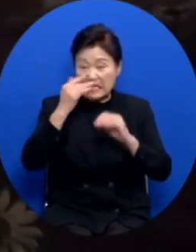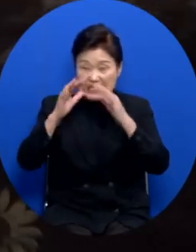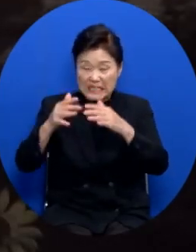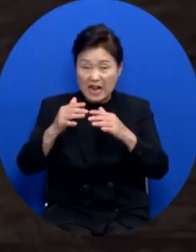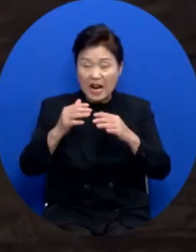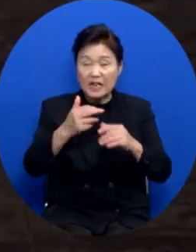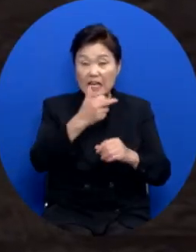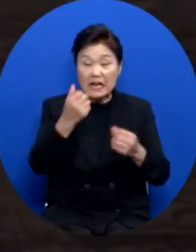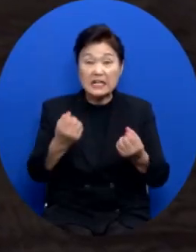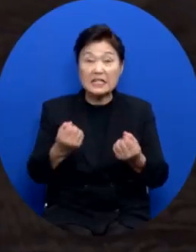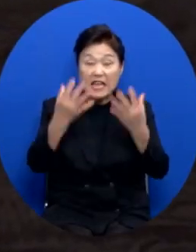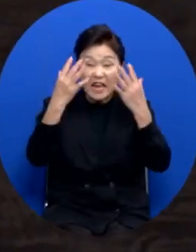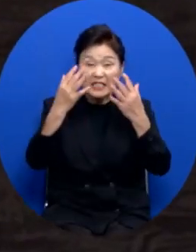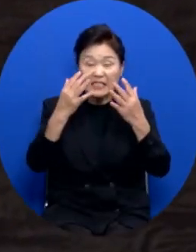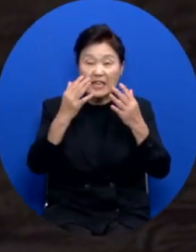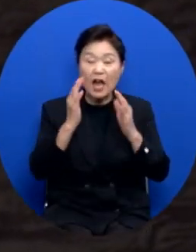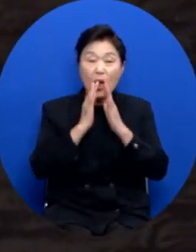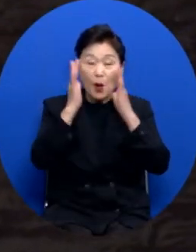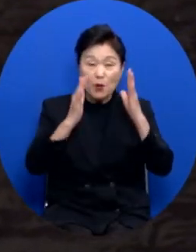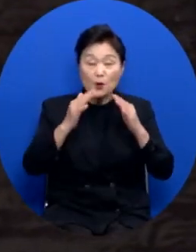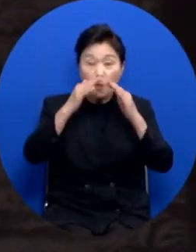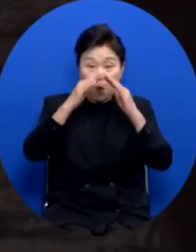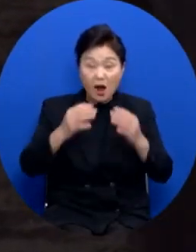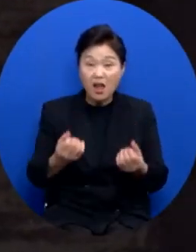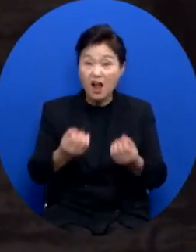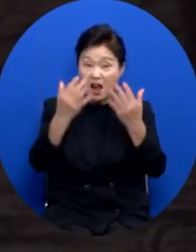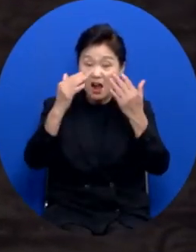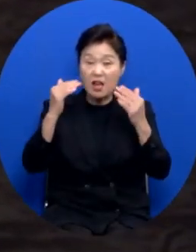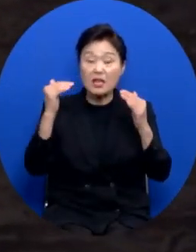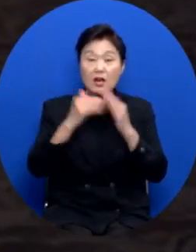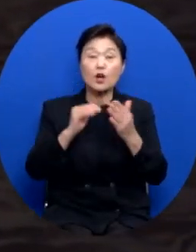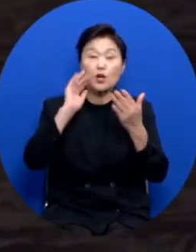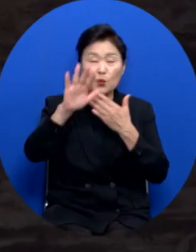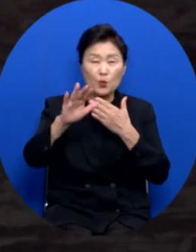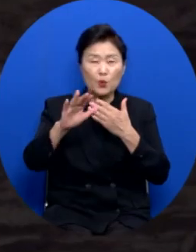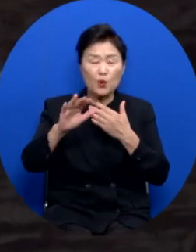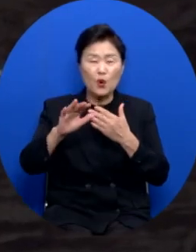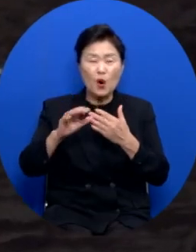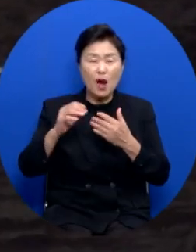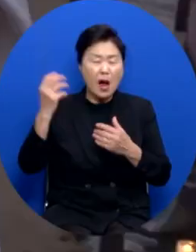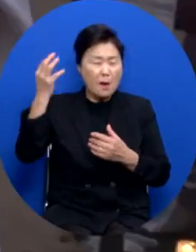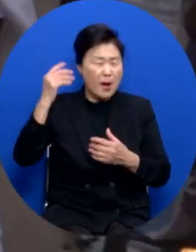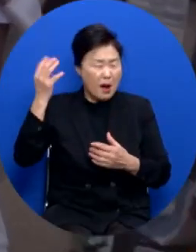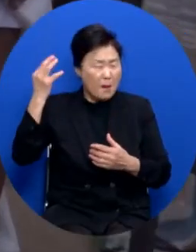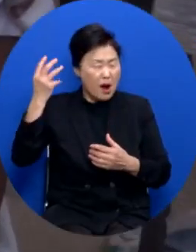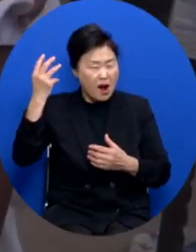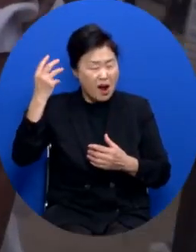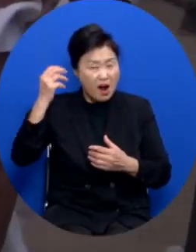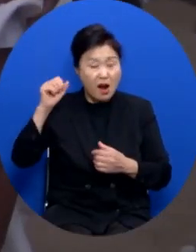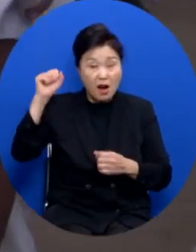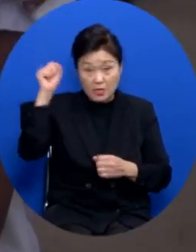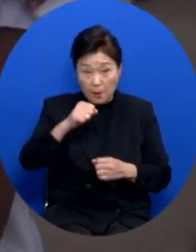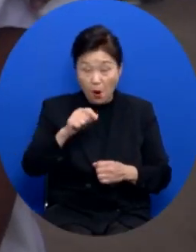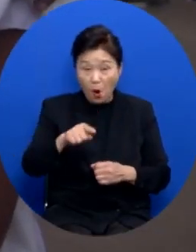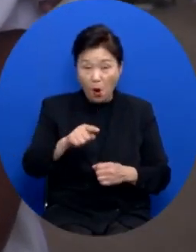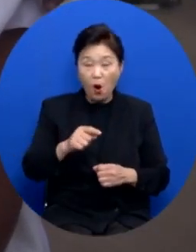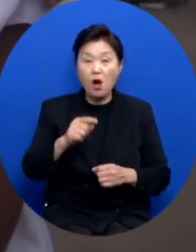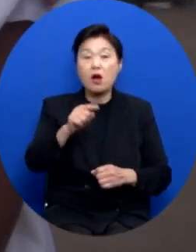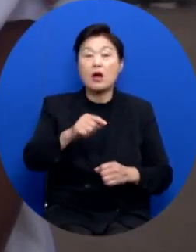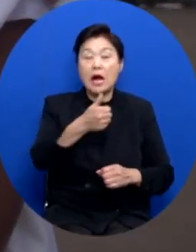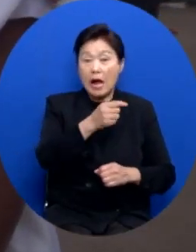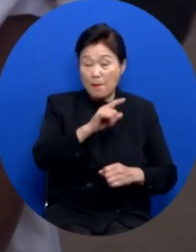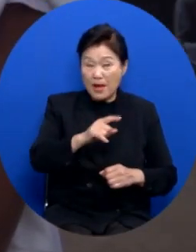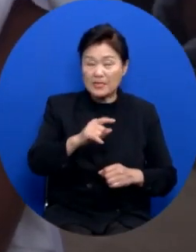대절기인 초막절이 끝난 다음 날 연이은 로켓 경보음이 새벽을 깨웠습니다. 하마스는 그날